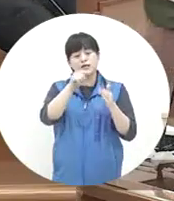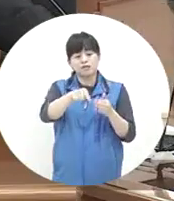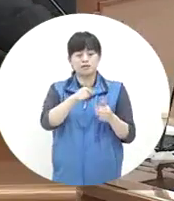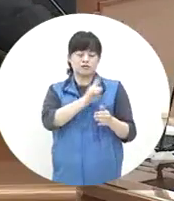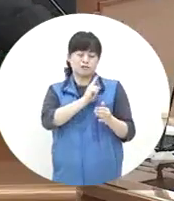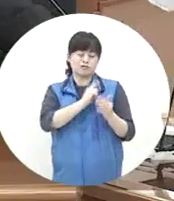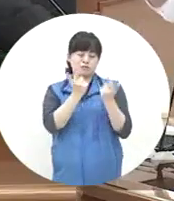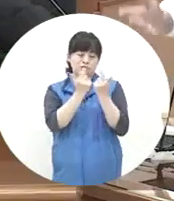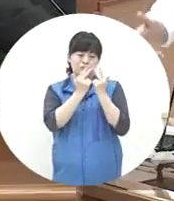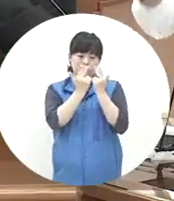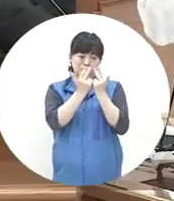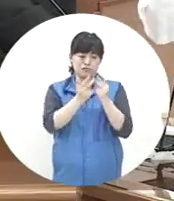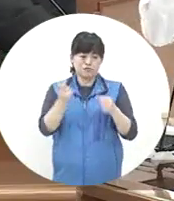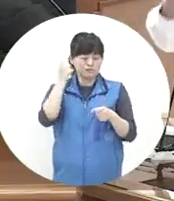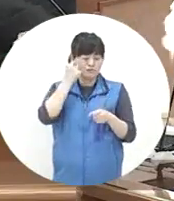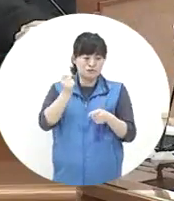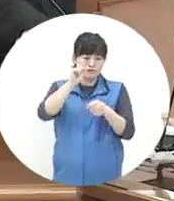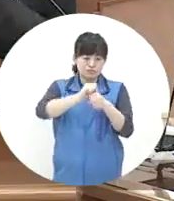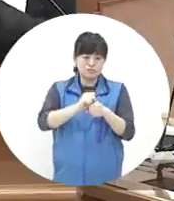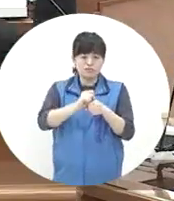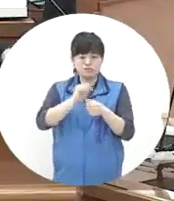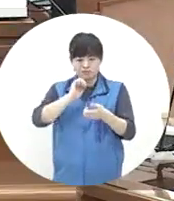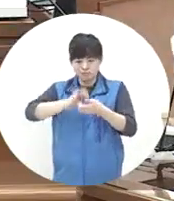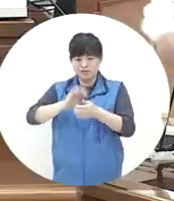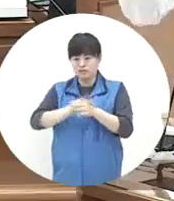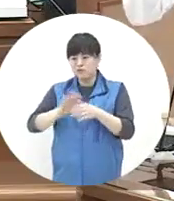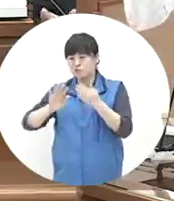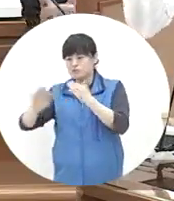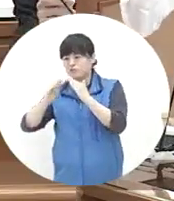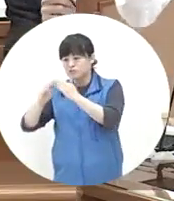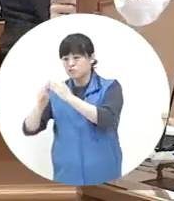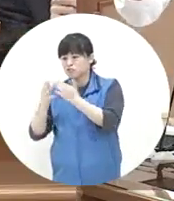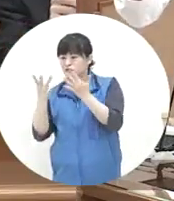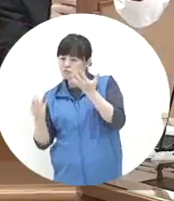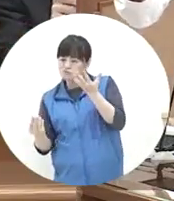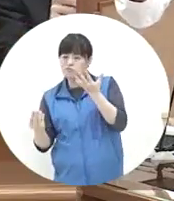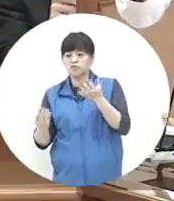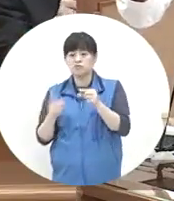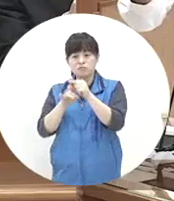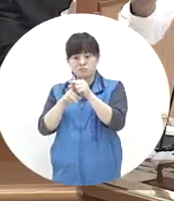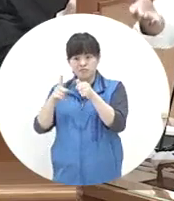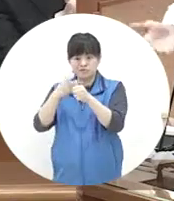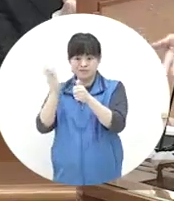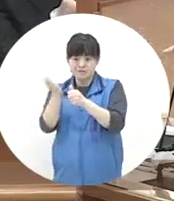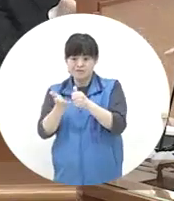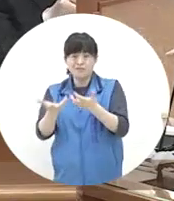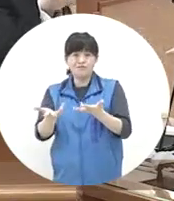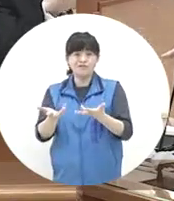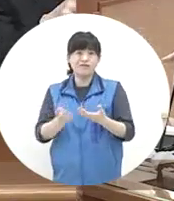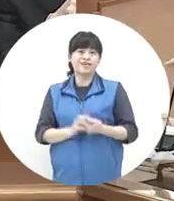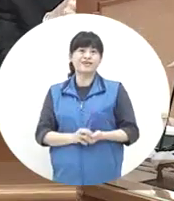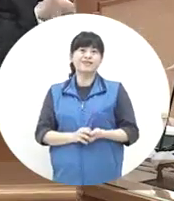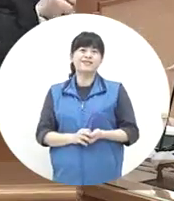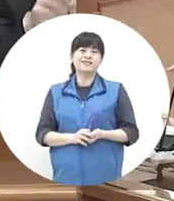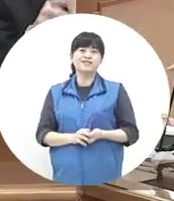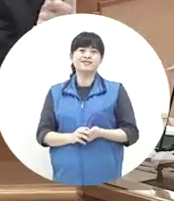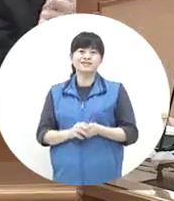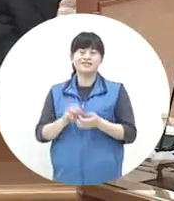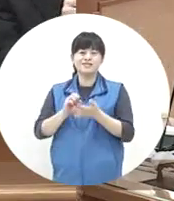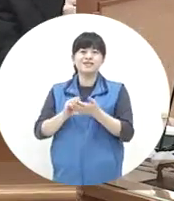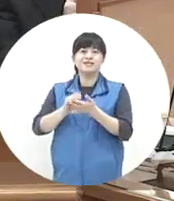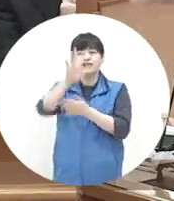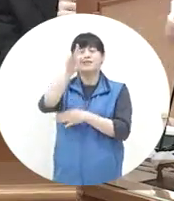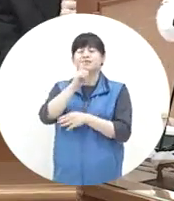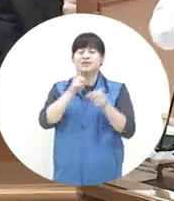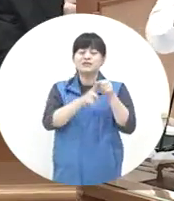市要增加的话，势必会排挤到其他的嘛？那从台中市吗？ 跟议员报告，其实这到时候 是 中央跟